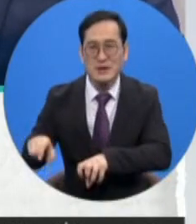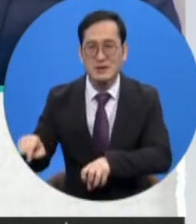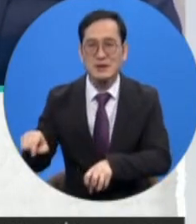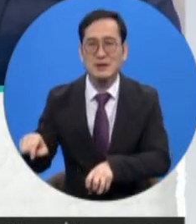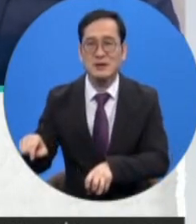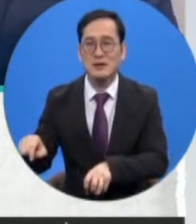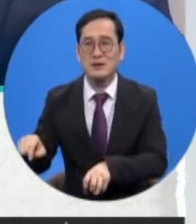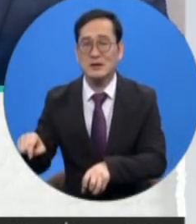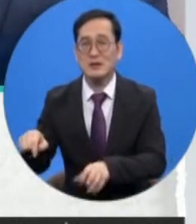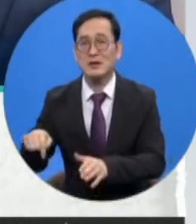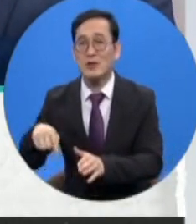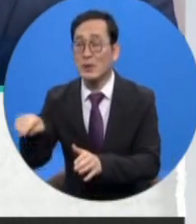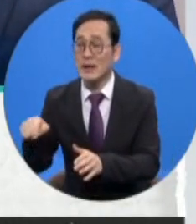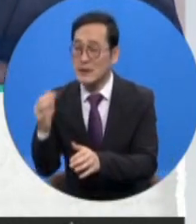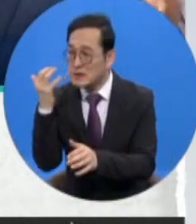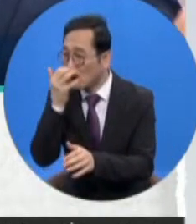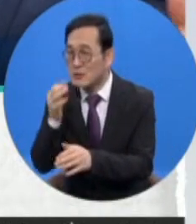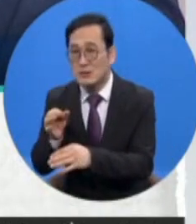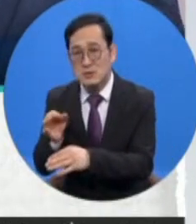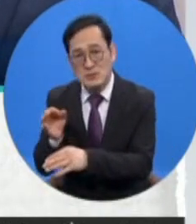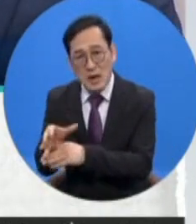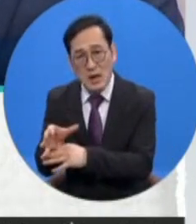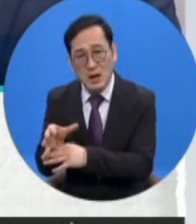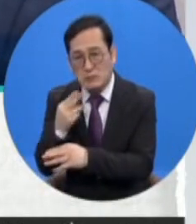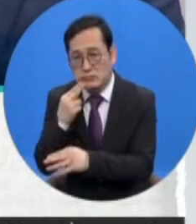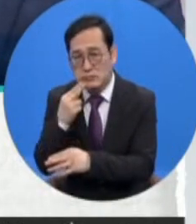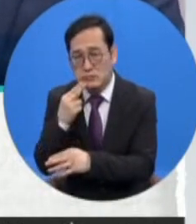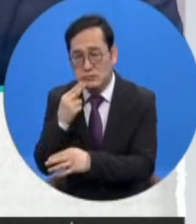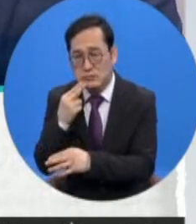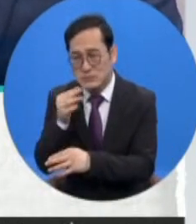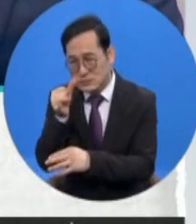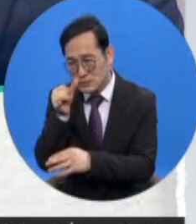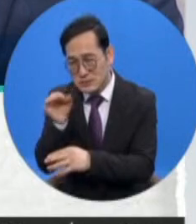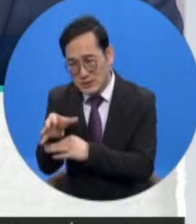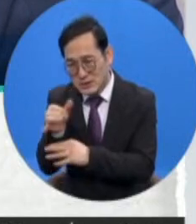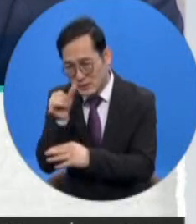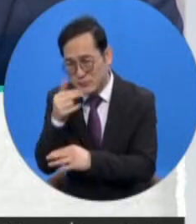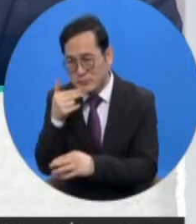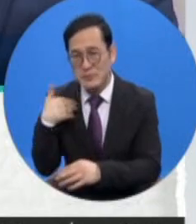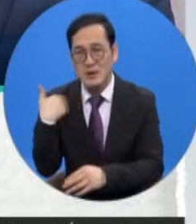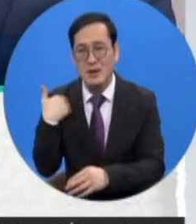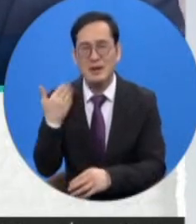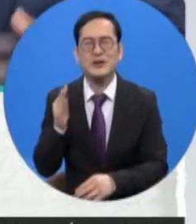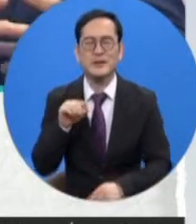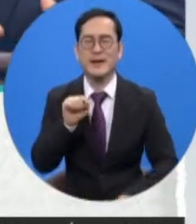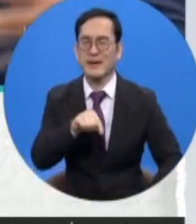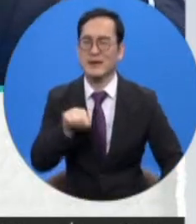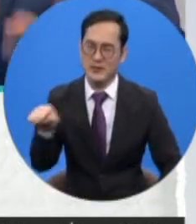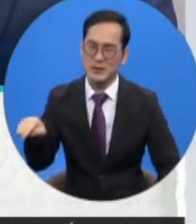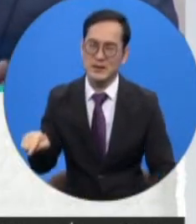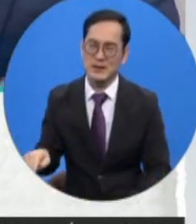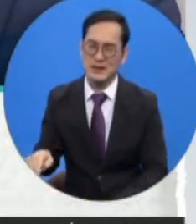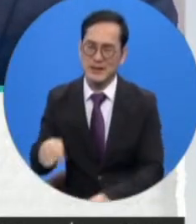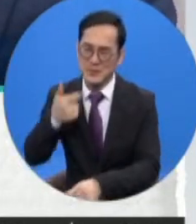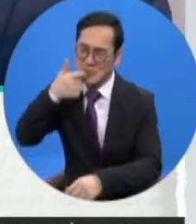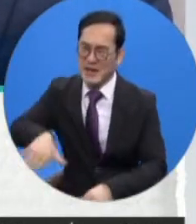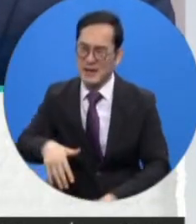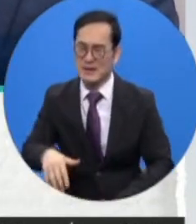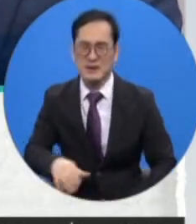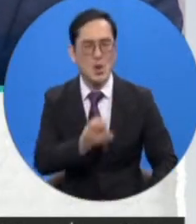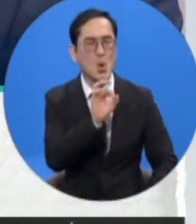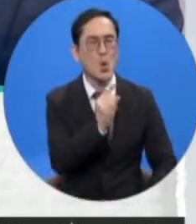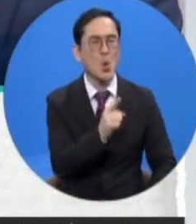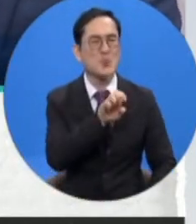없는 일입니다. 다만 이제 지금 아들의 경우에는 오피라는 단어를 썼기 때문에 예. 그거보다 훨씬 좀 마사지